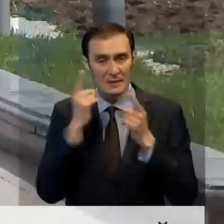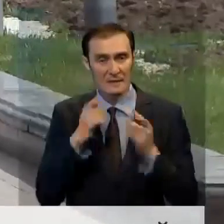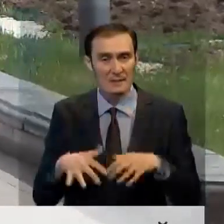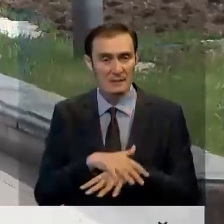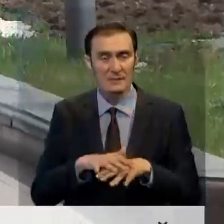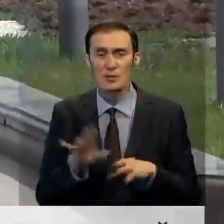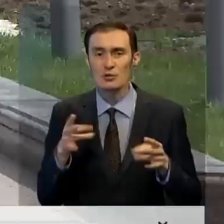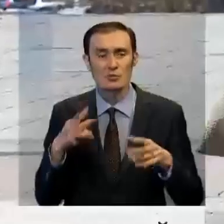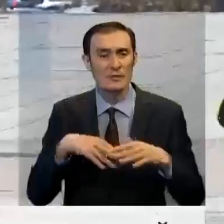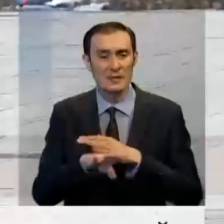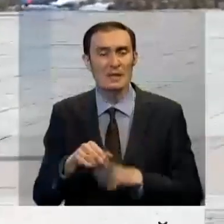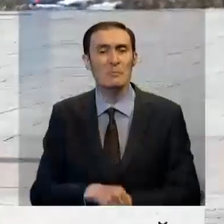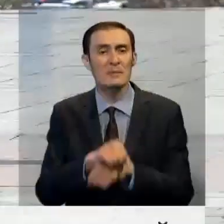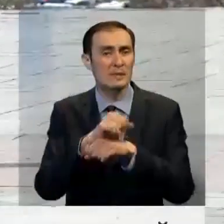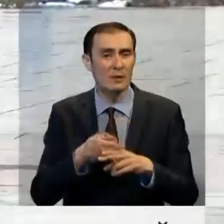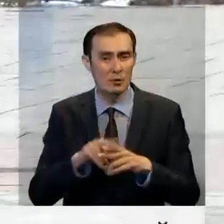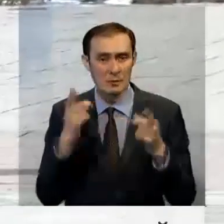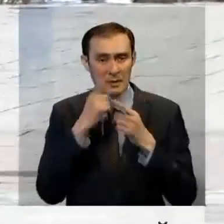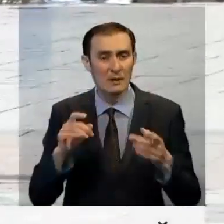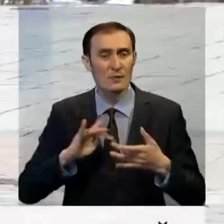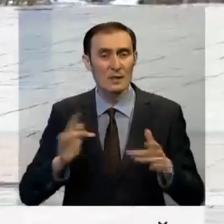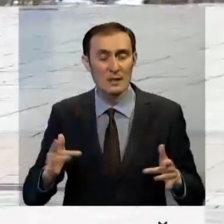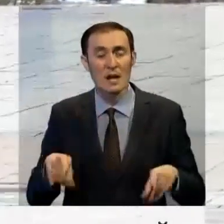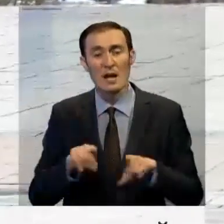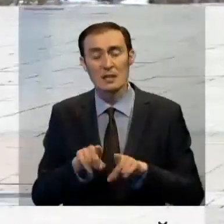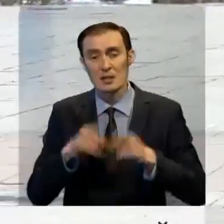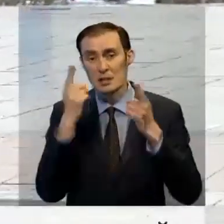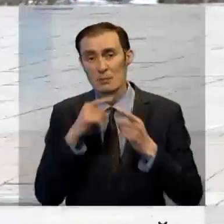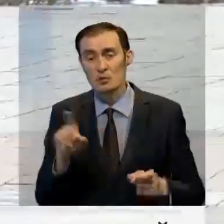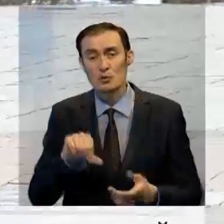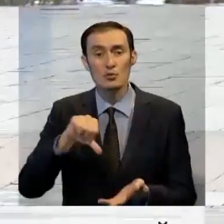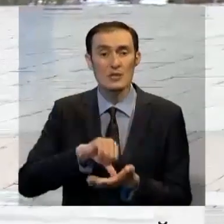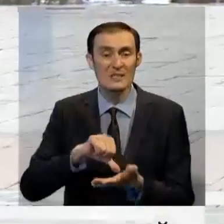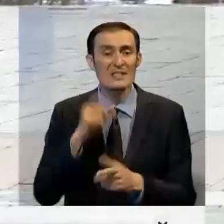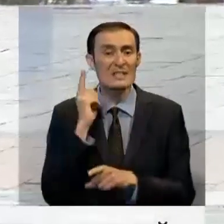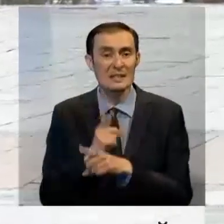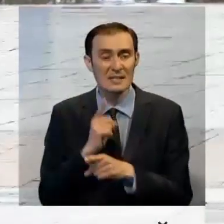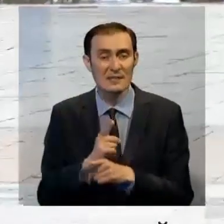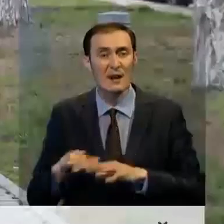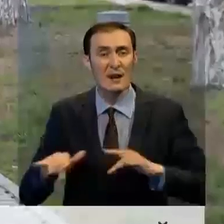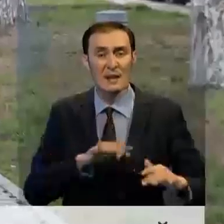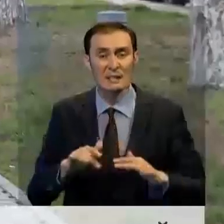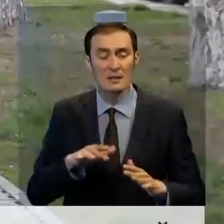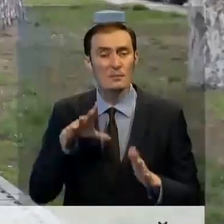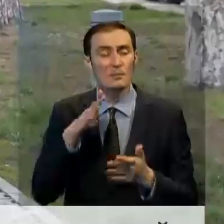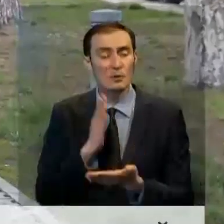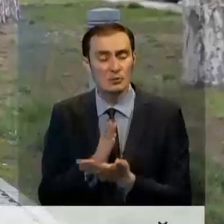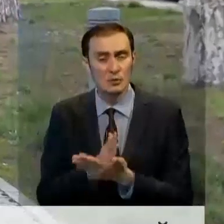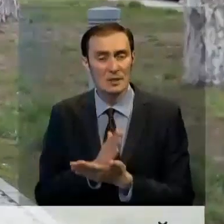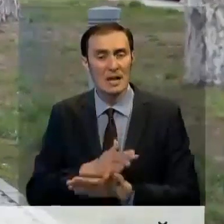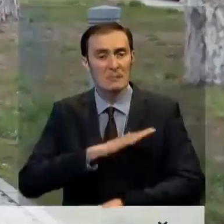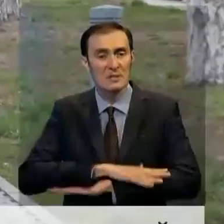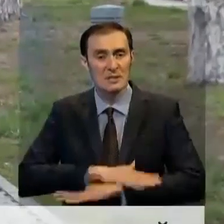казахстанцев не выходить на митинги, к которым призывают в соцсетях, а также напомнили, что за участие в несанкционированных акциях